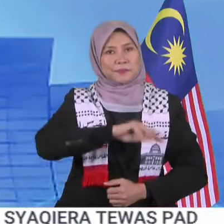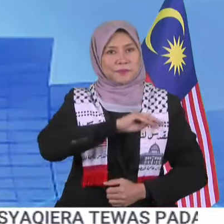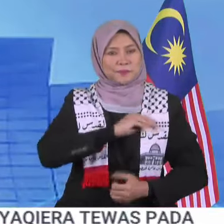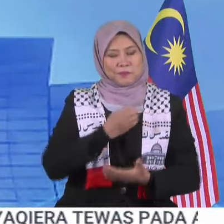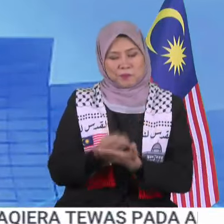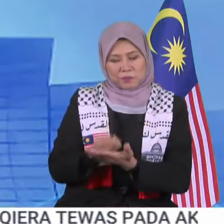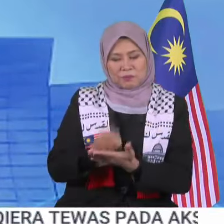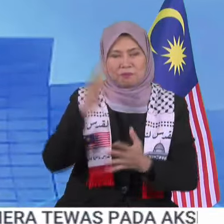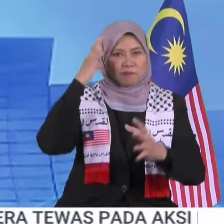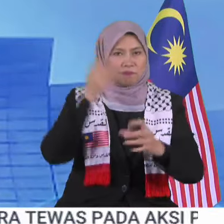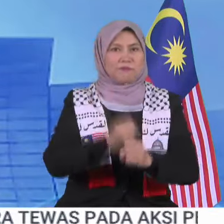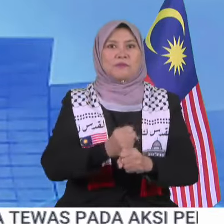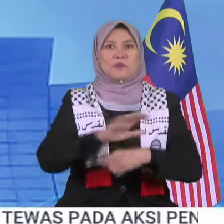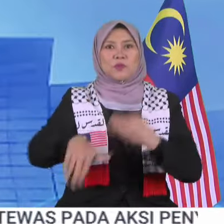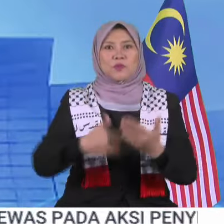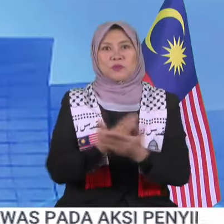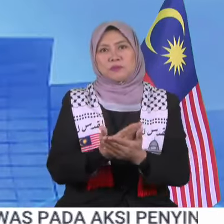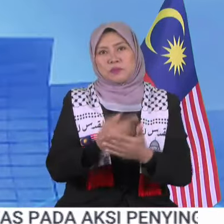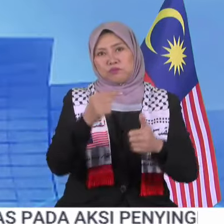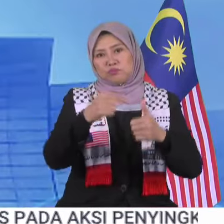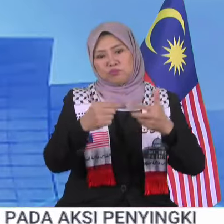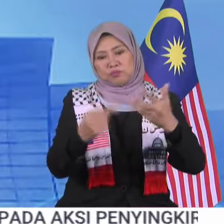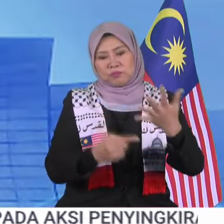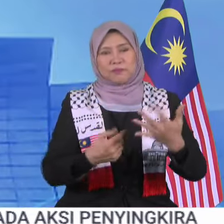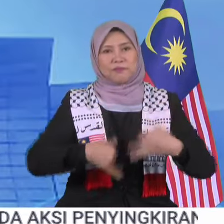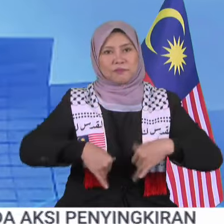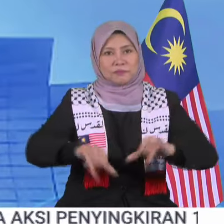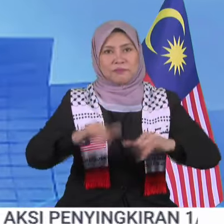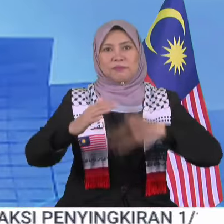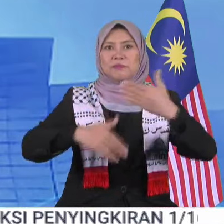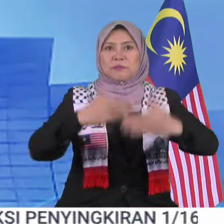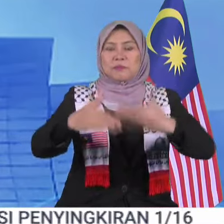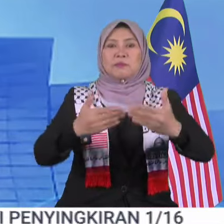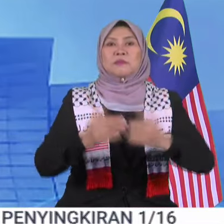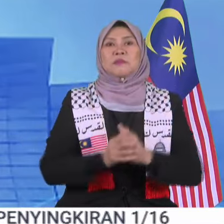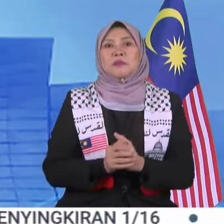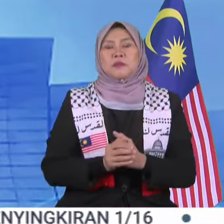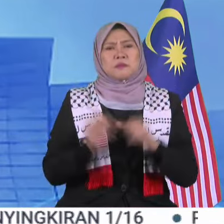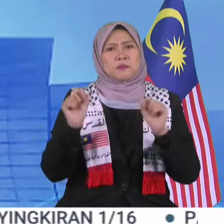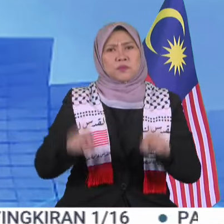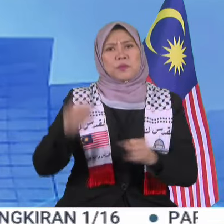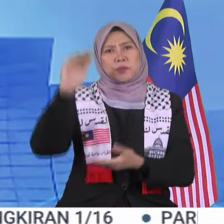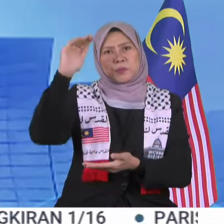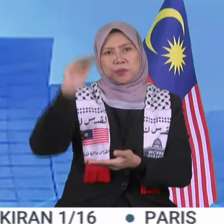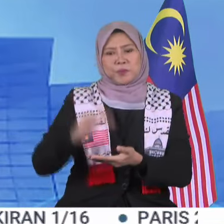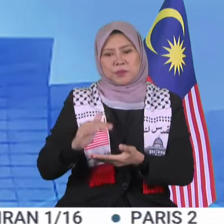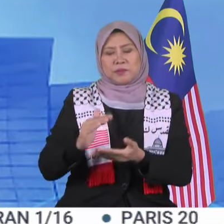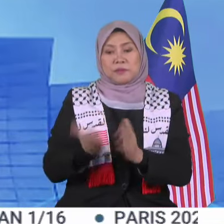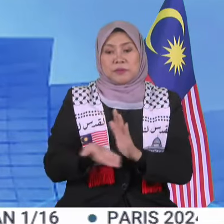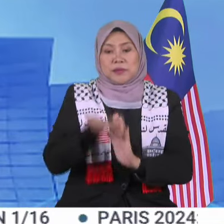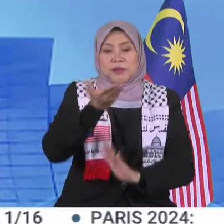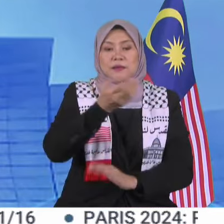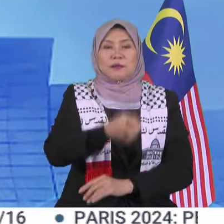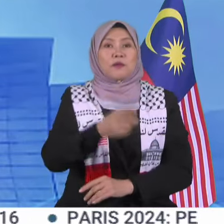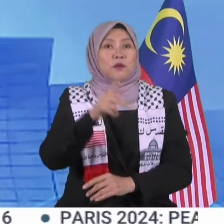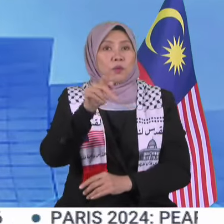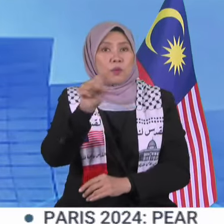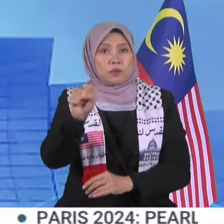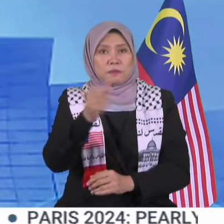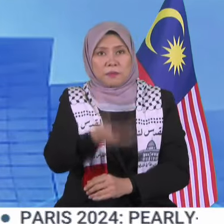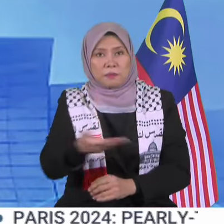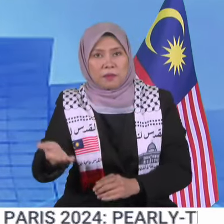Kementerian Ekonomi yakin semua inisiatif yang sedang dan bakal dilaksana berupaya mengurangkan impak kenaikan kos sara